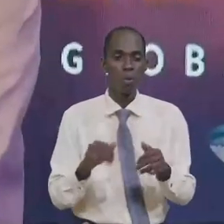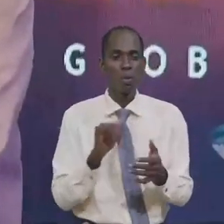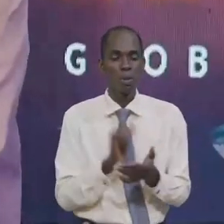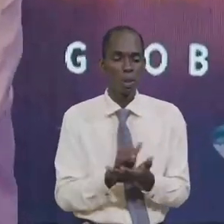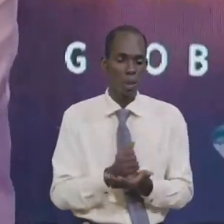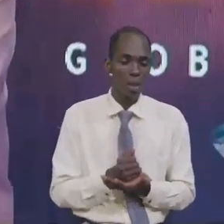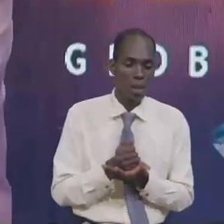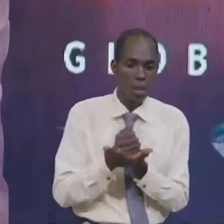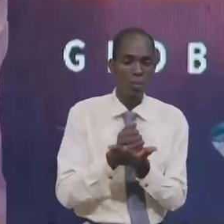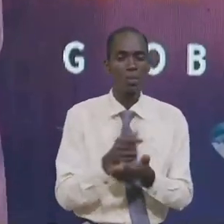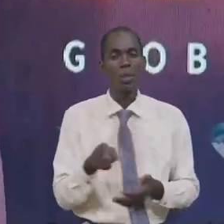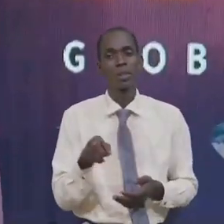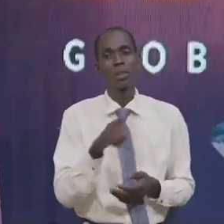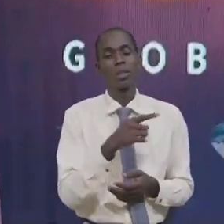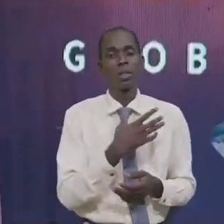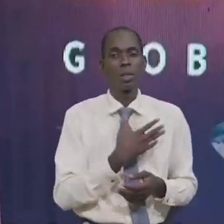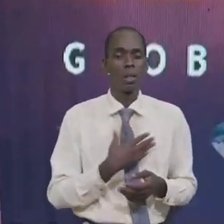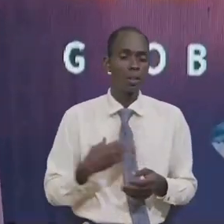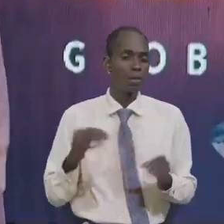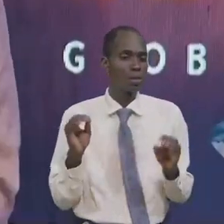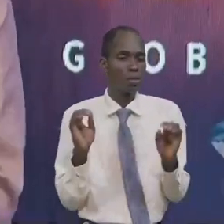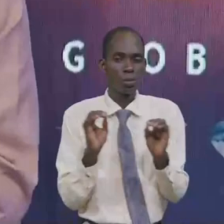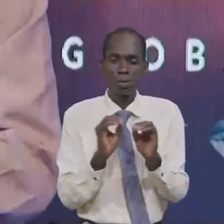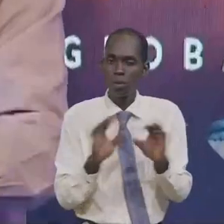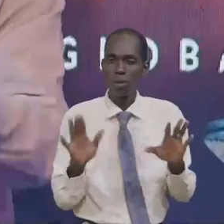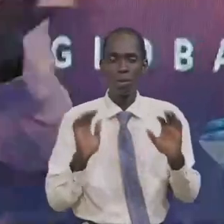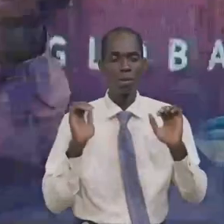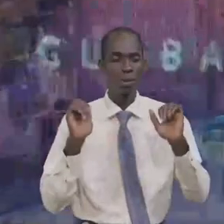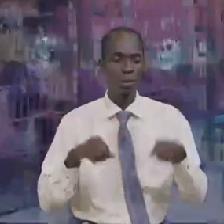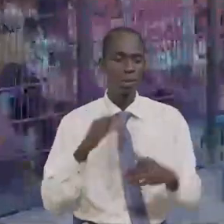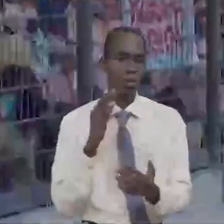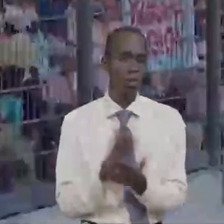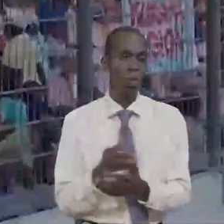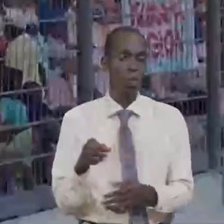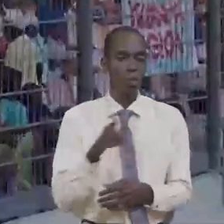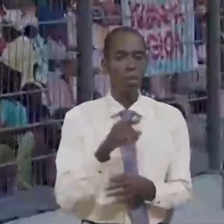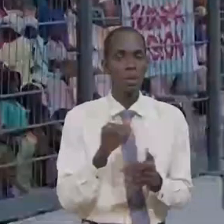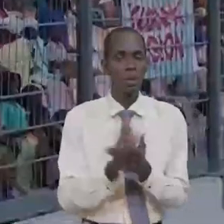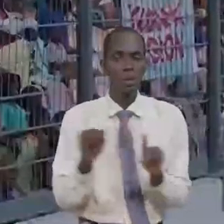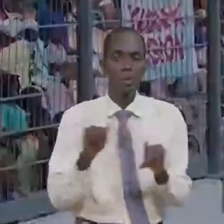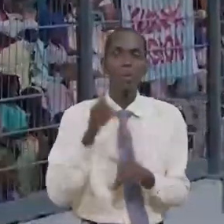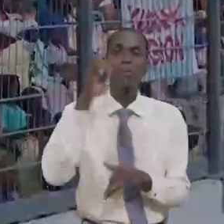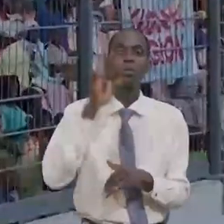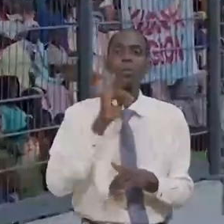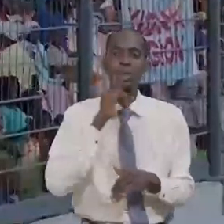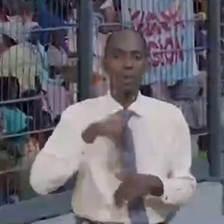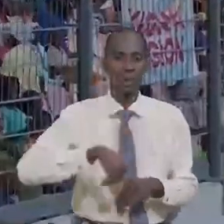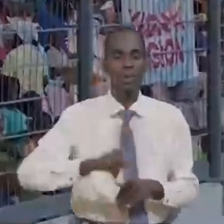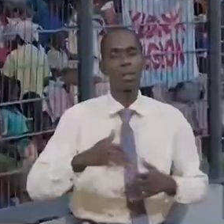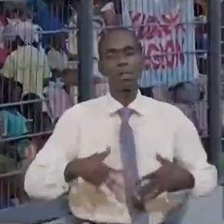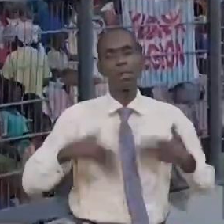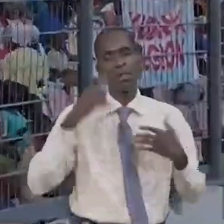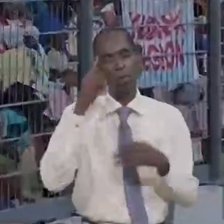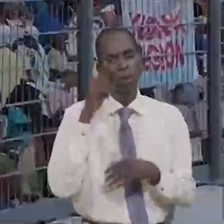et rien n'a pu les arrêter ce même Dieu est toujours vivant personne